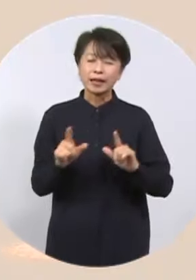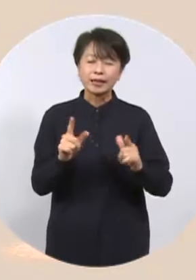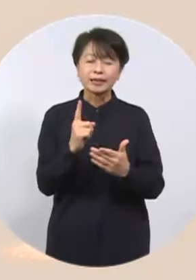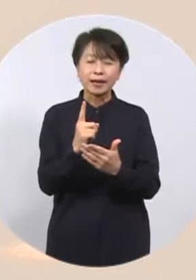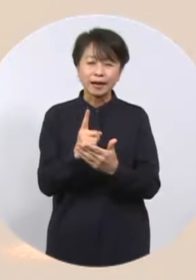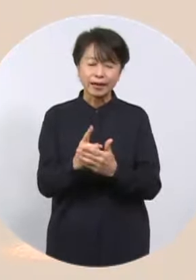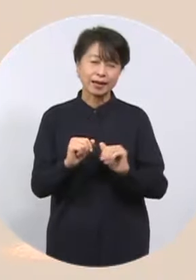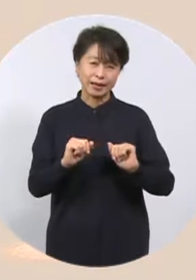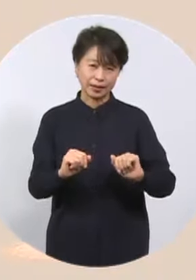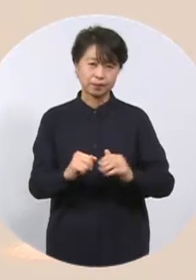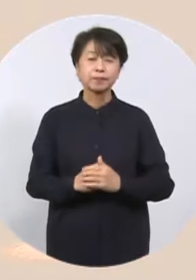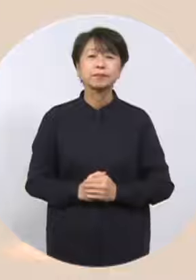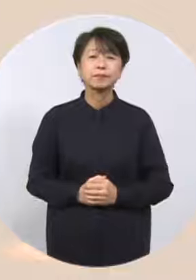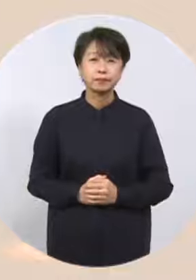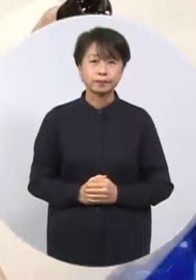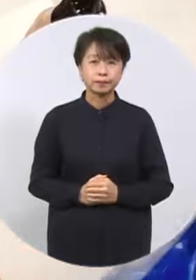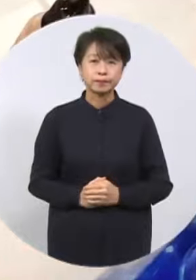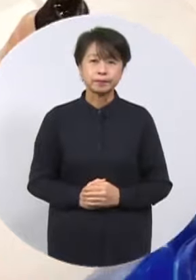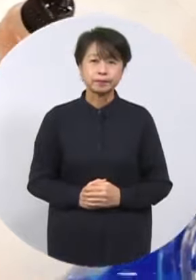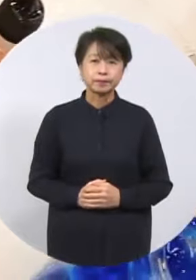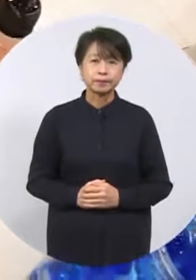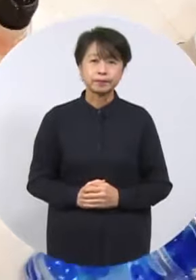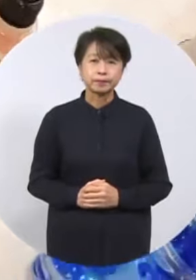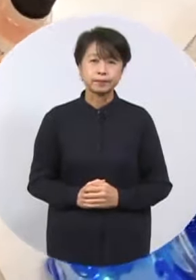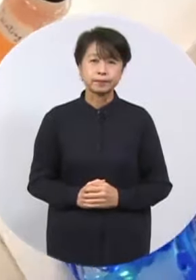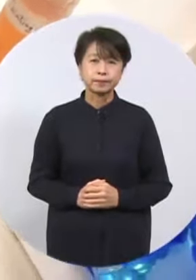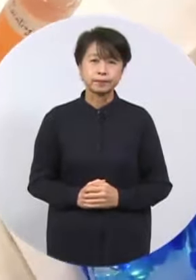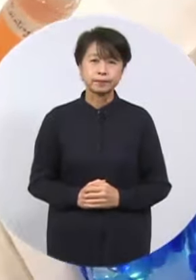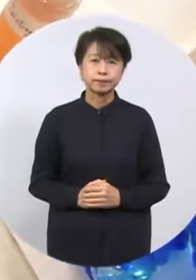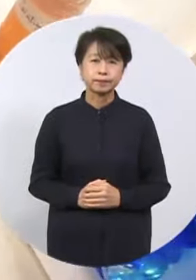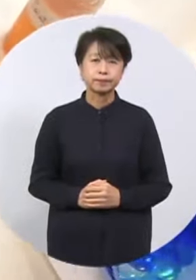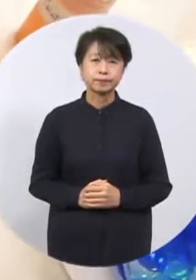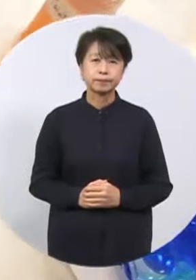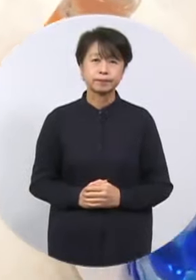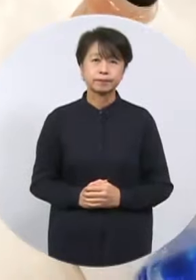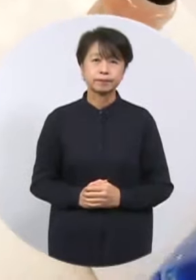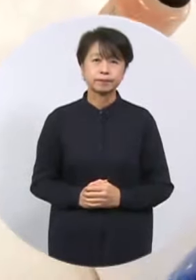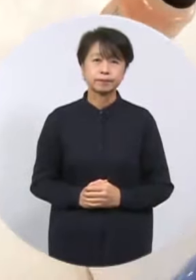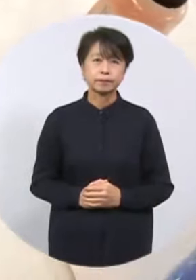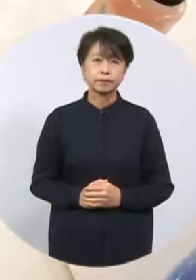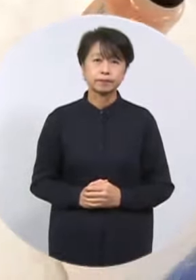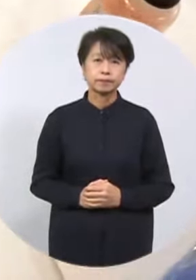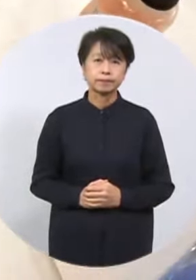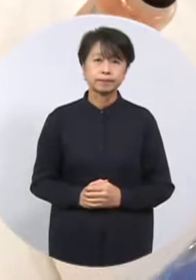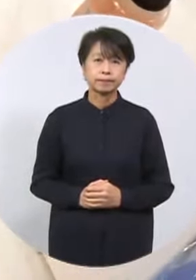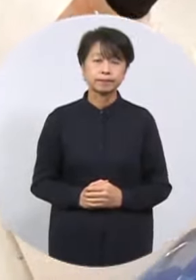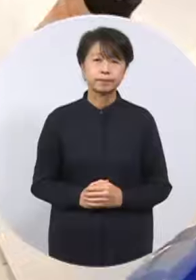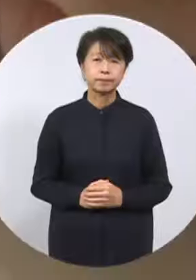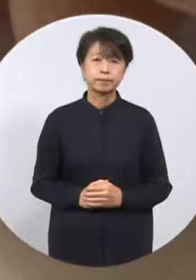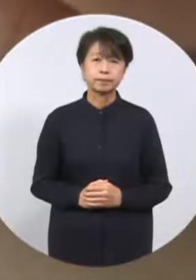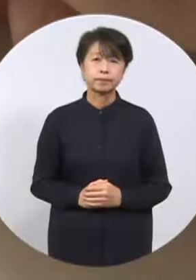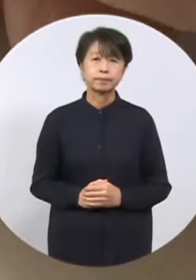はい、 で今ここ でここでこういうふうにやって形を入れていきます。